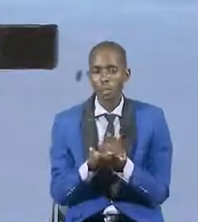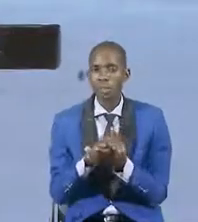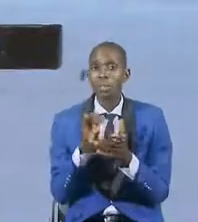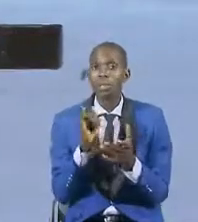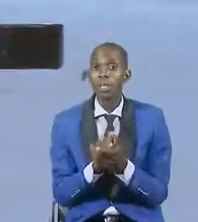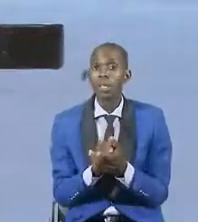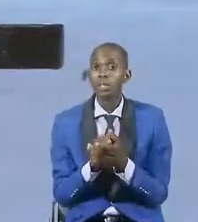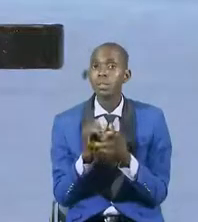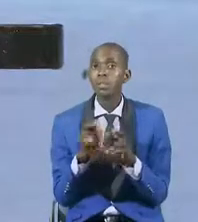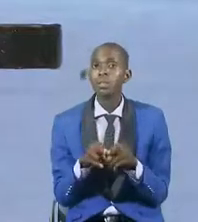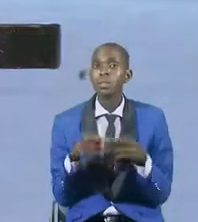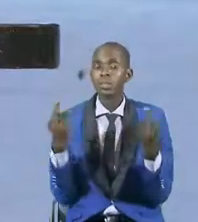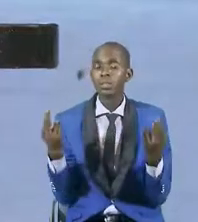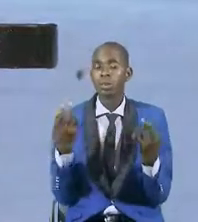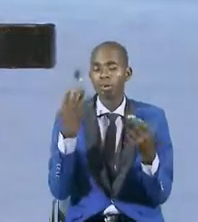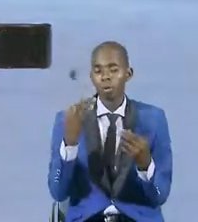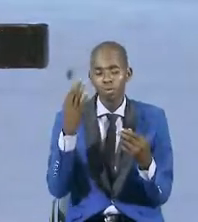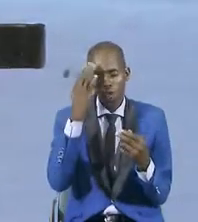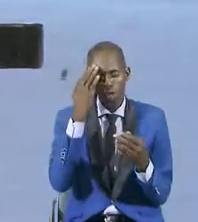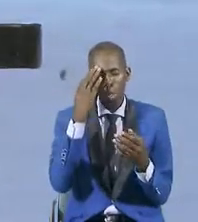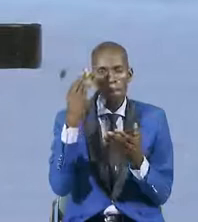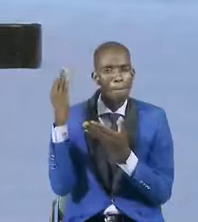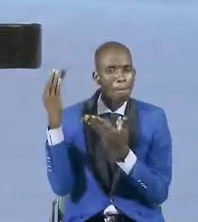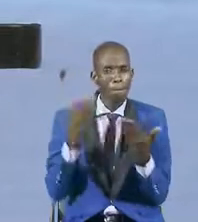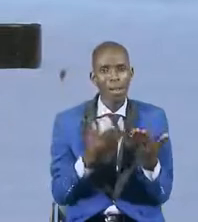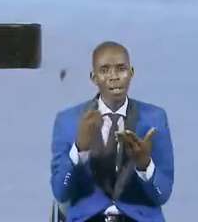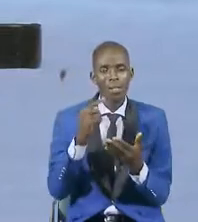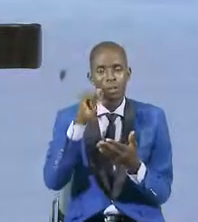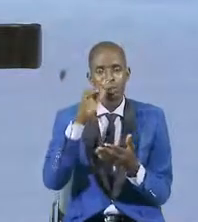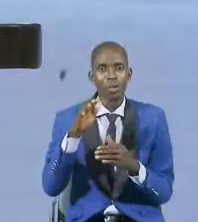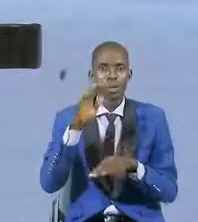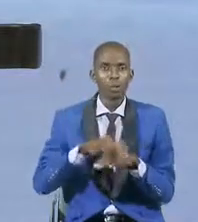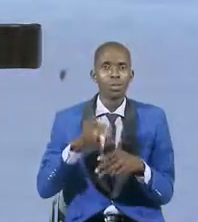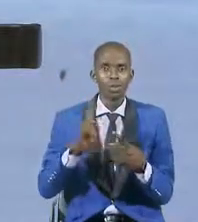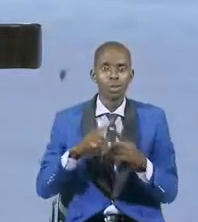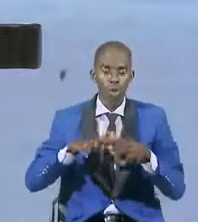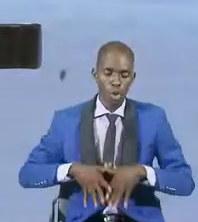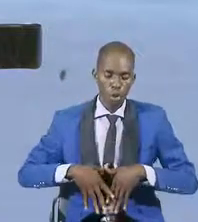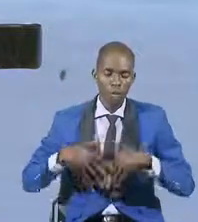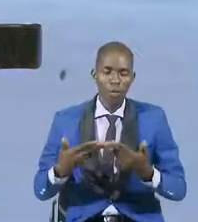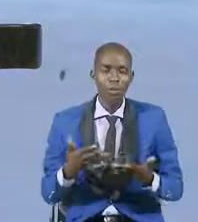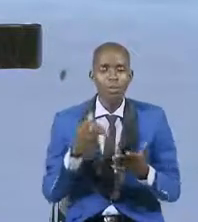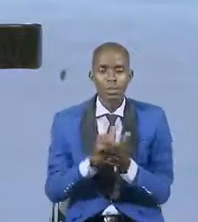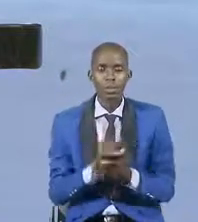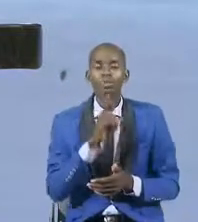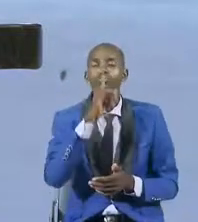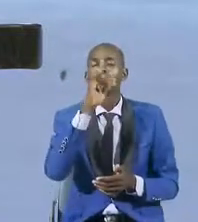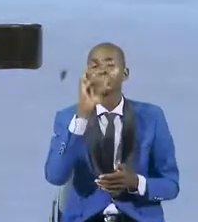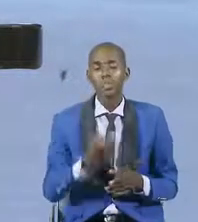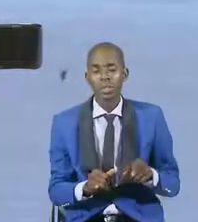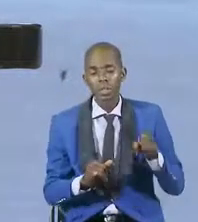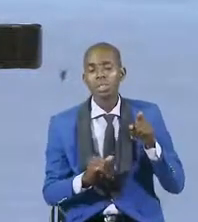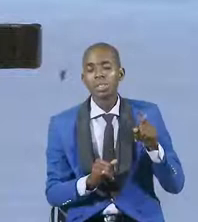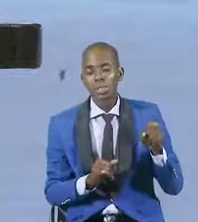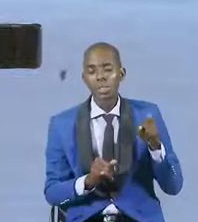Finalement, cette révélation de connaissance a amené la femme à la confession que voici le